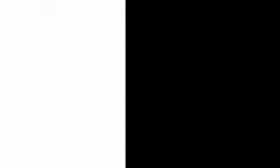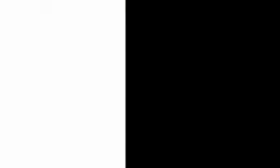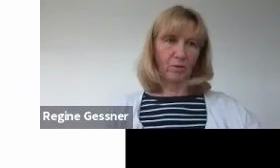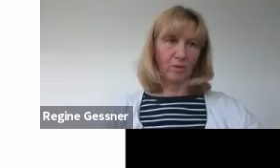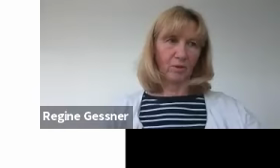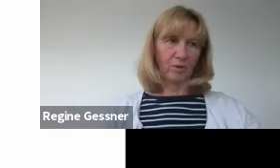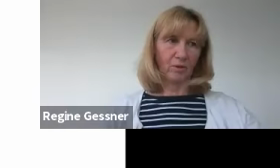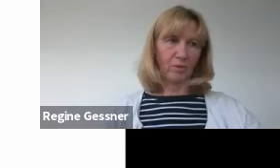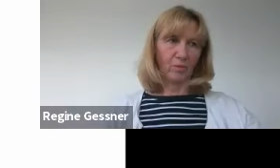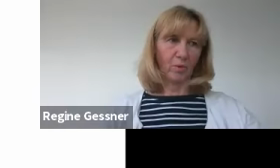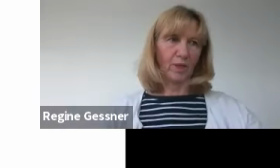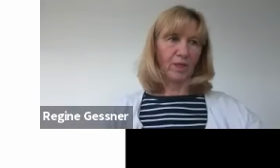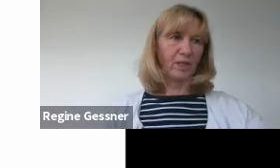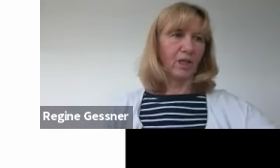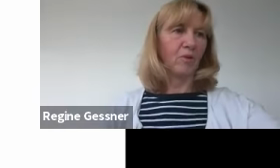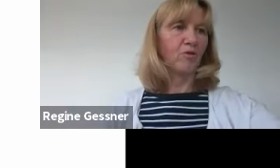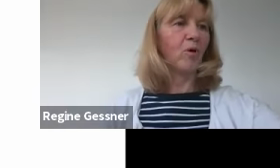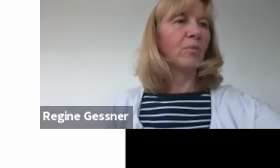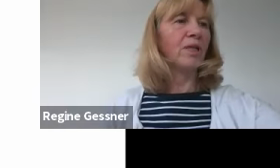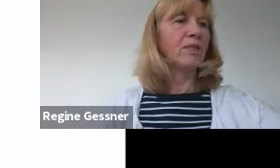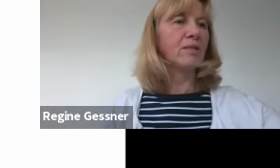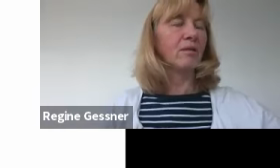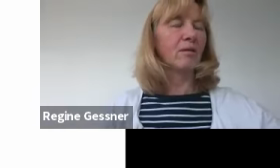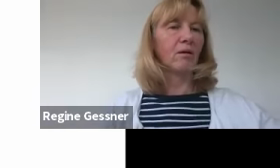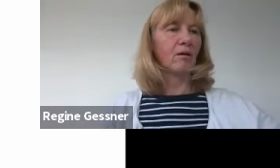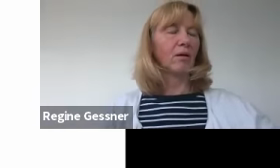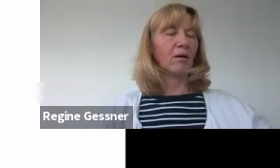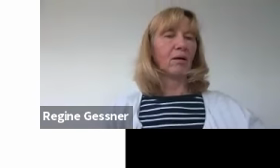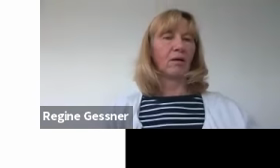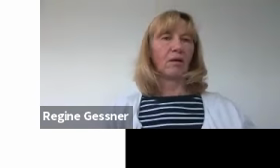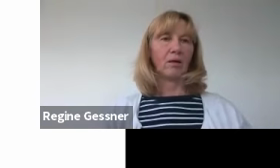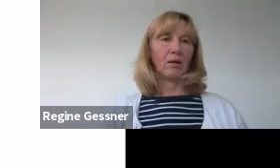So we wait a couple of more minutes.